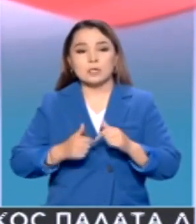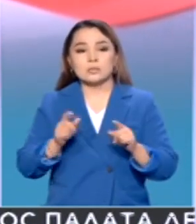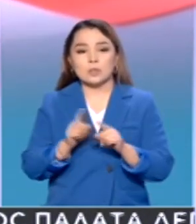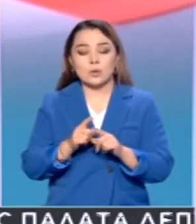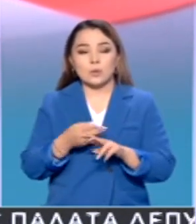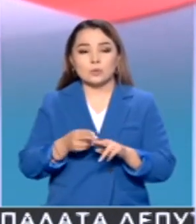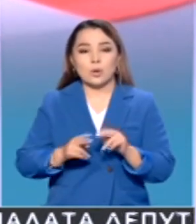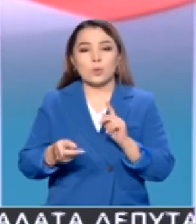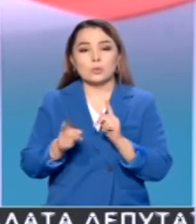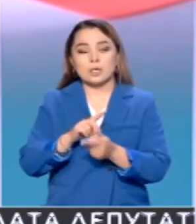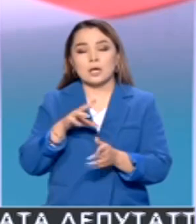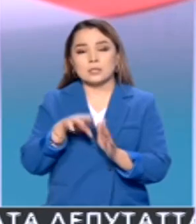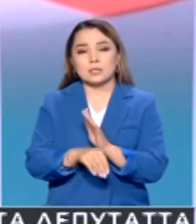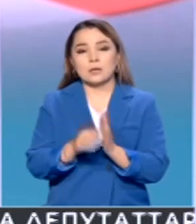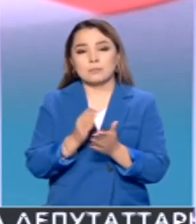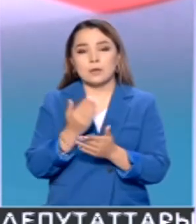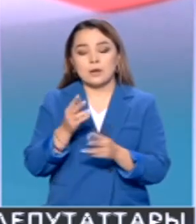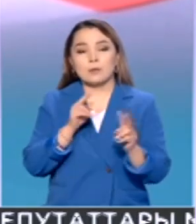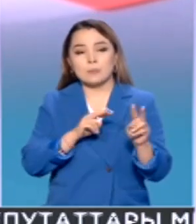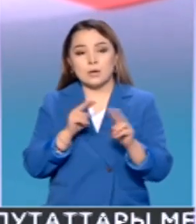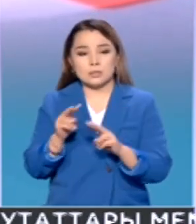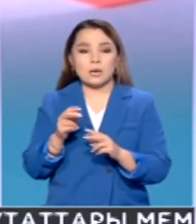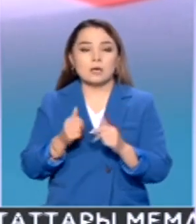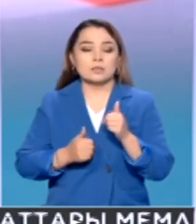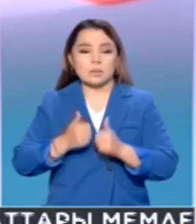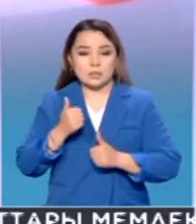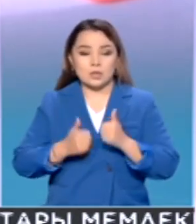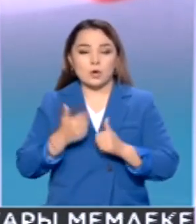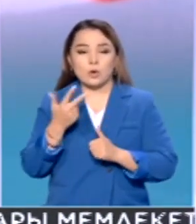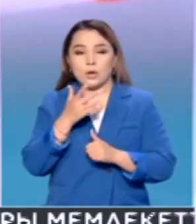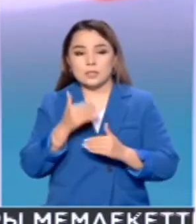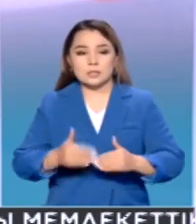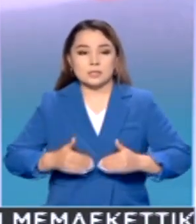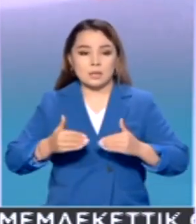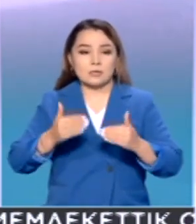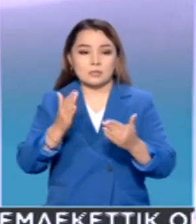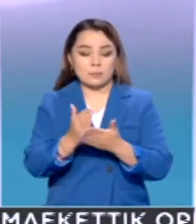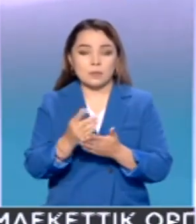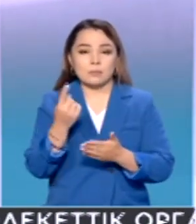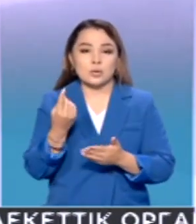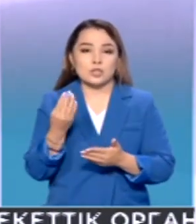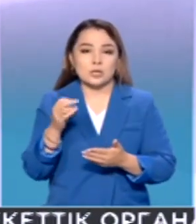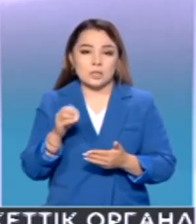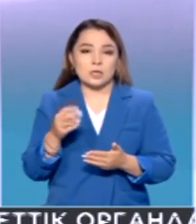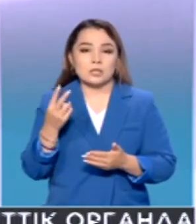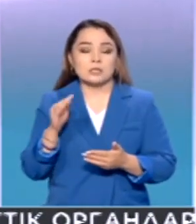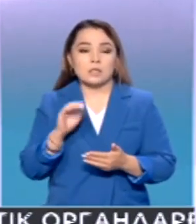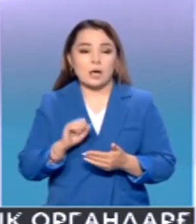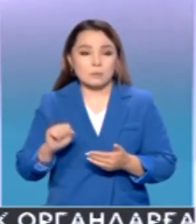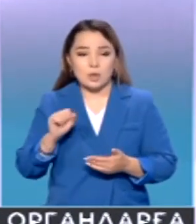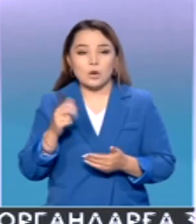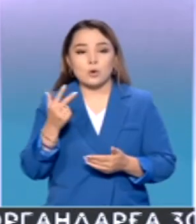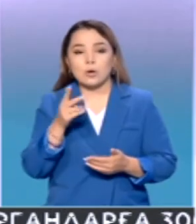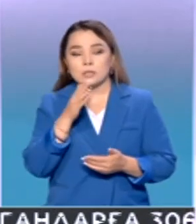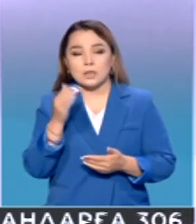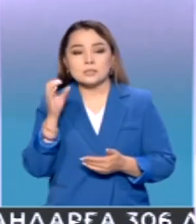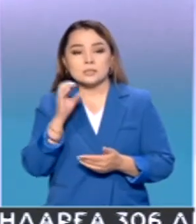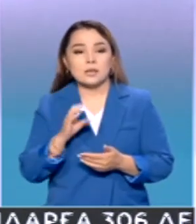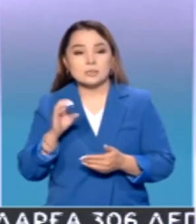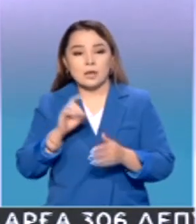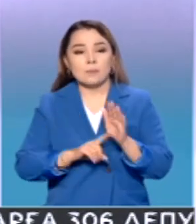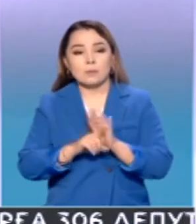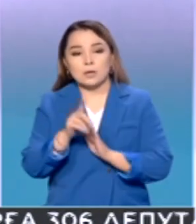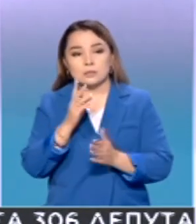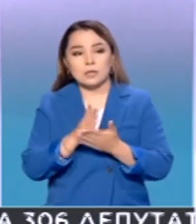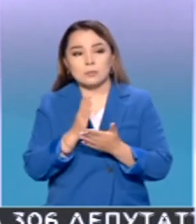осындай өзгеріс енгізді. Байқау үш кезеңде өтеді. Біріншісі шілдеде, екіншісі тамызда, үшінші кезең қыркүйекте